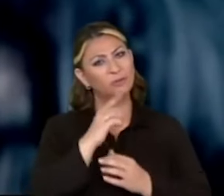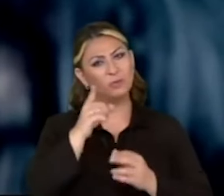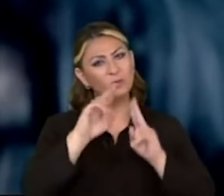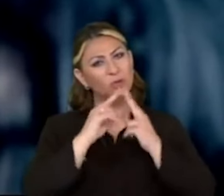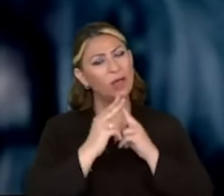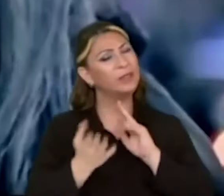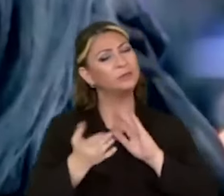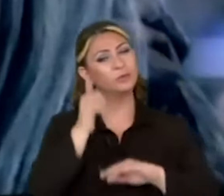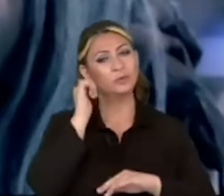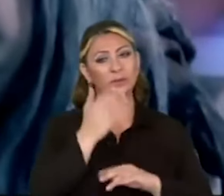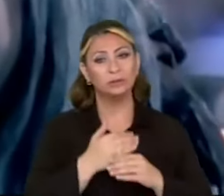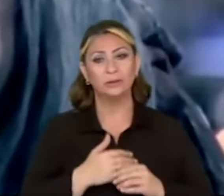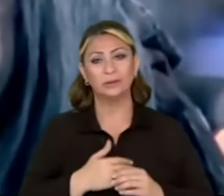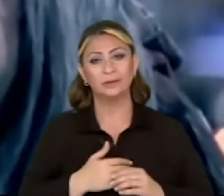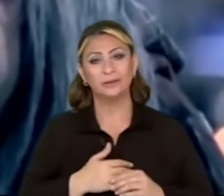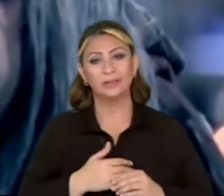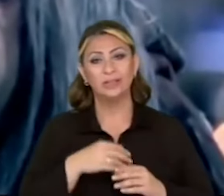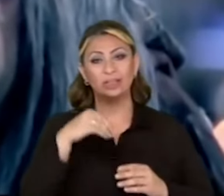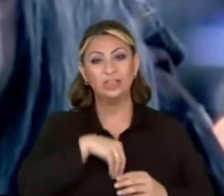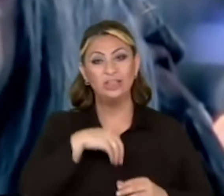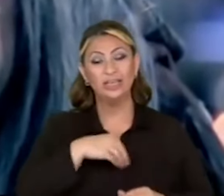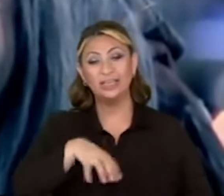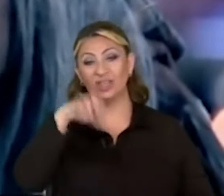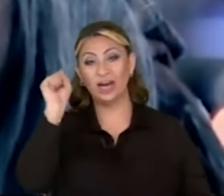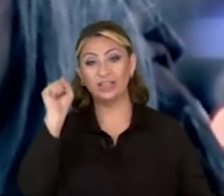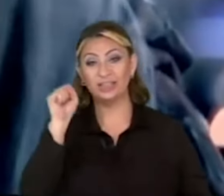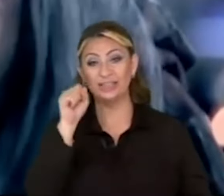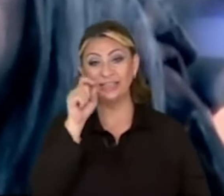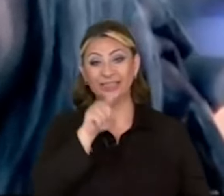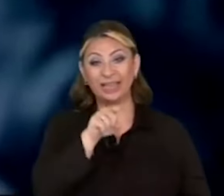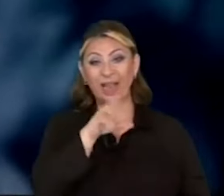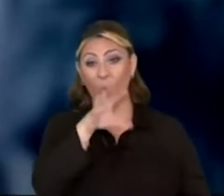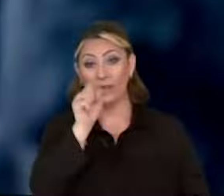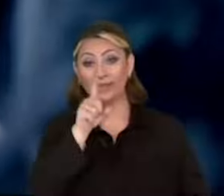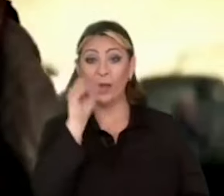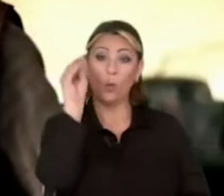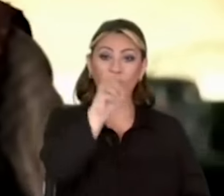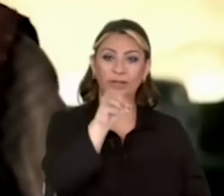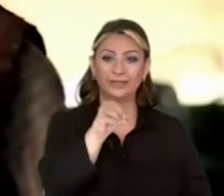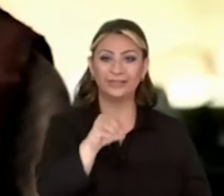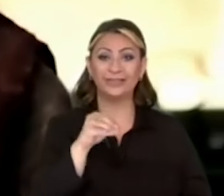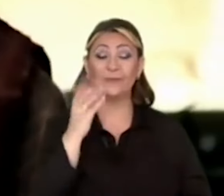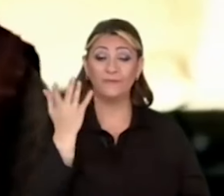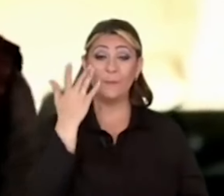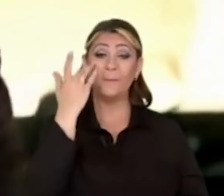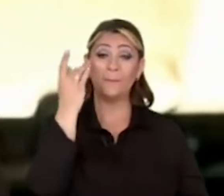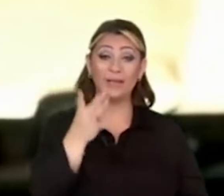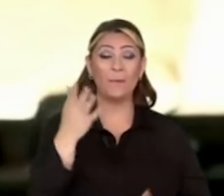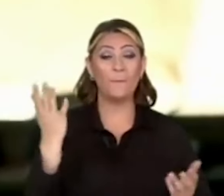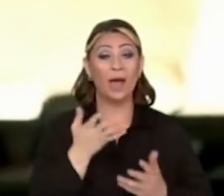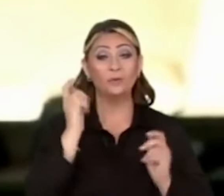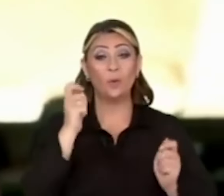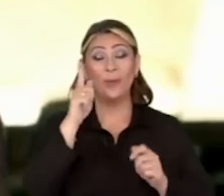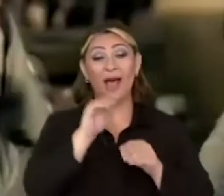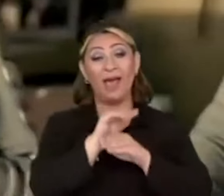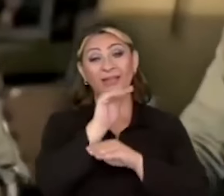dünyaya dönme konusunu nasıl halledeceğiz? İçindekini çıkaracağız Arif. Sen de olanı sana koyacağız. Ve belli ki bayağı zor